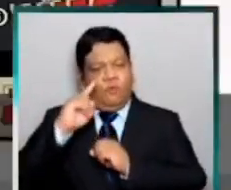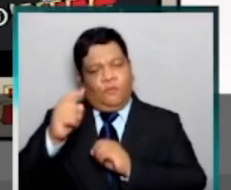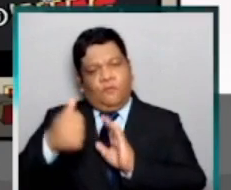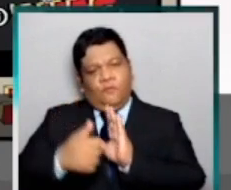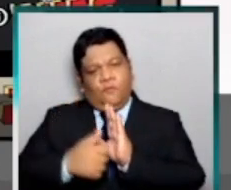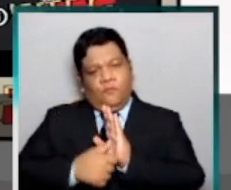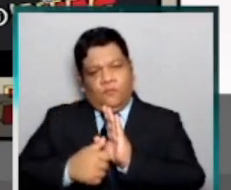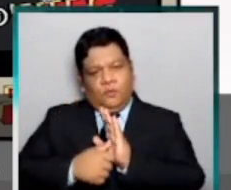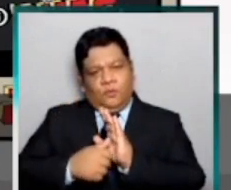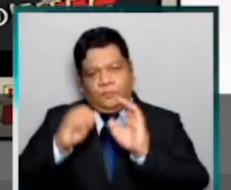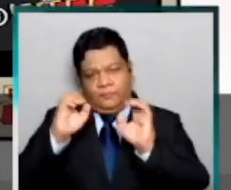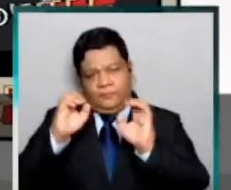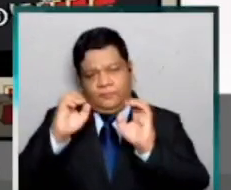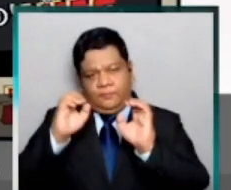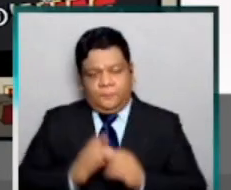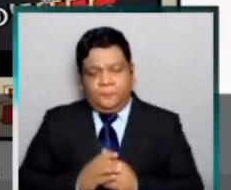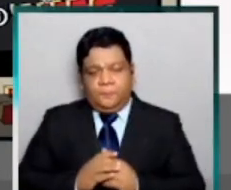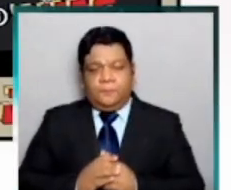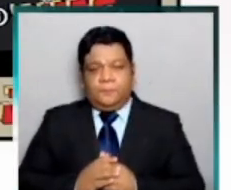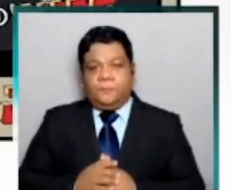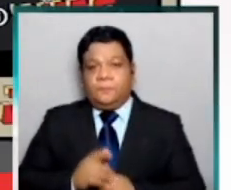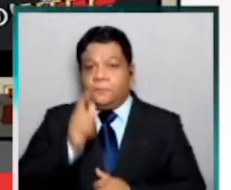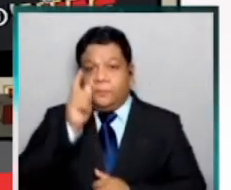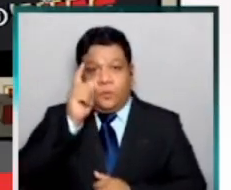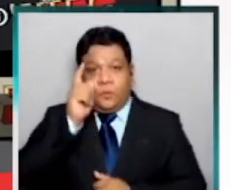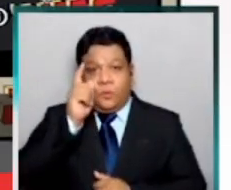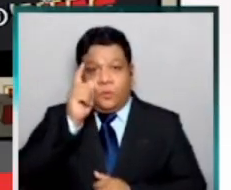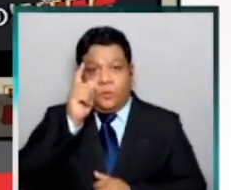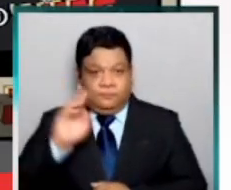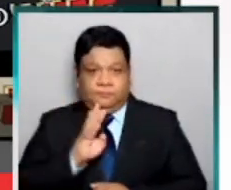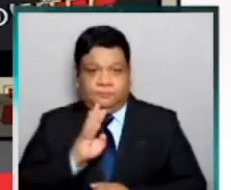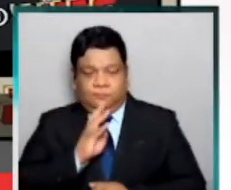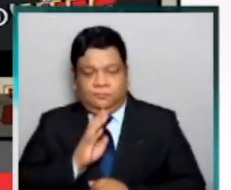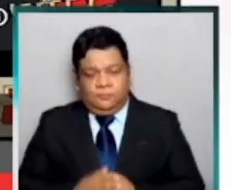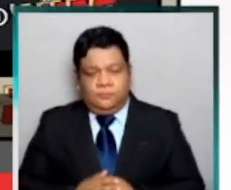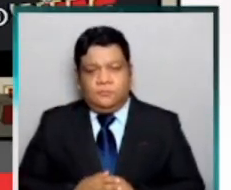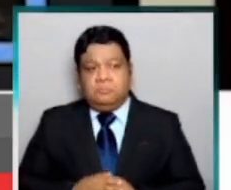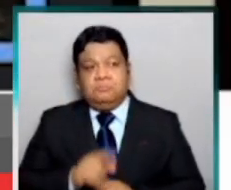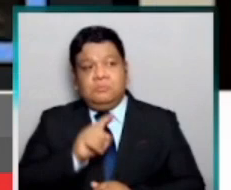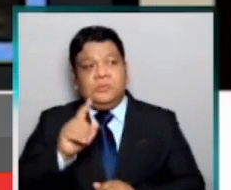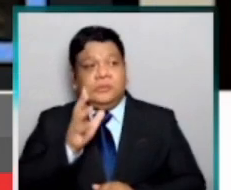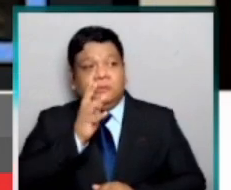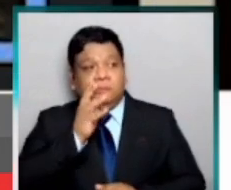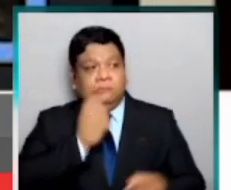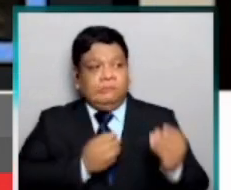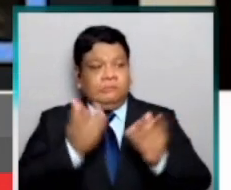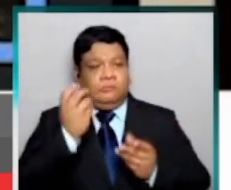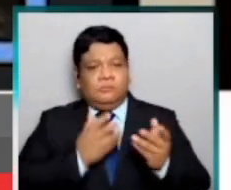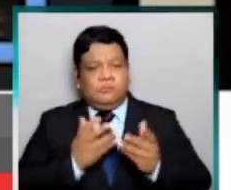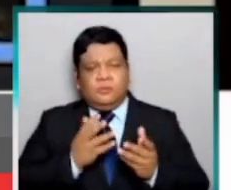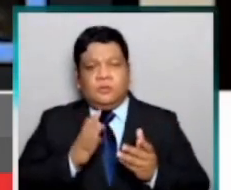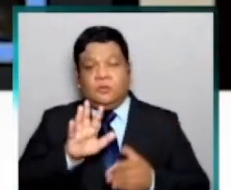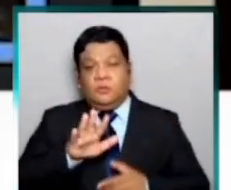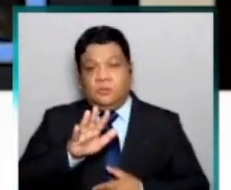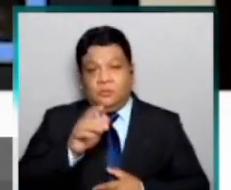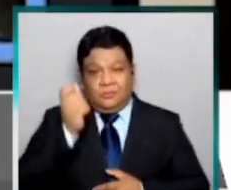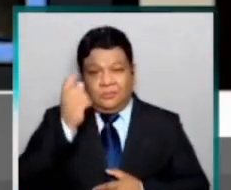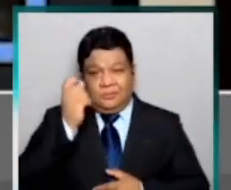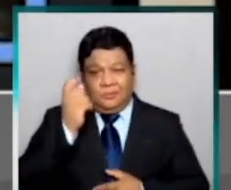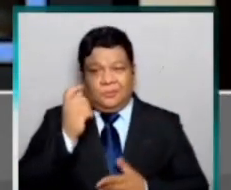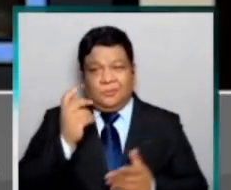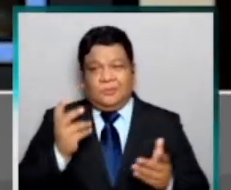mga kababaihan o nanay na nagpapa-abort ay i-decriminalize na natin. Kasi ngayon parang pag ikaw